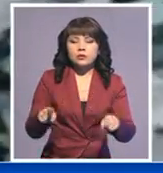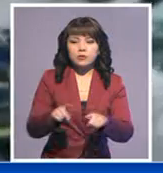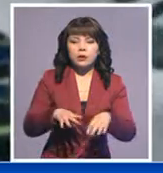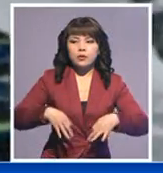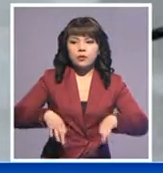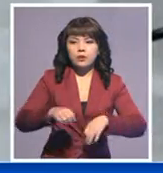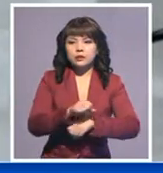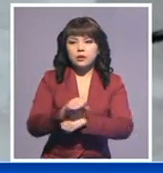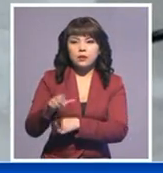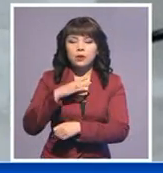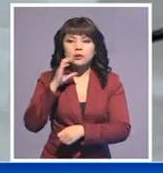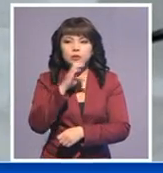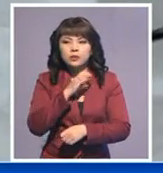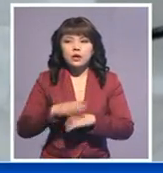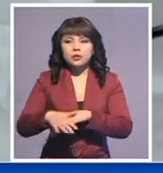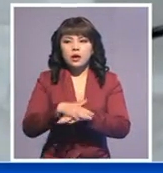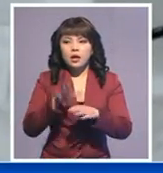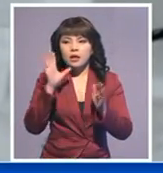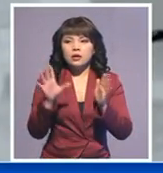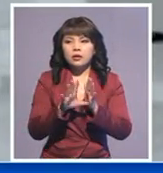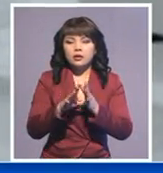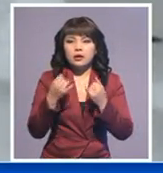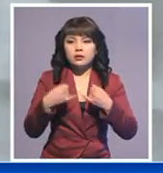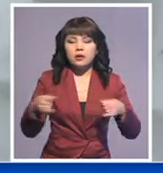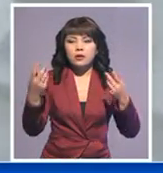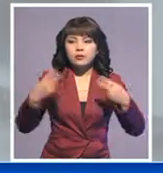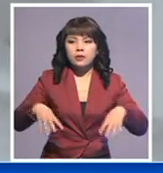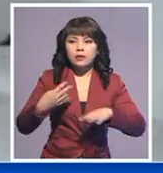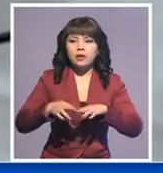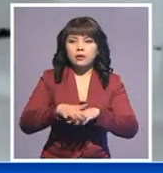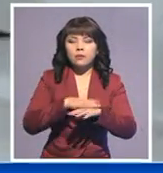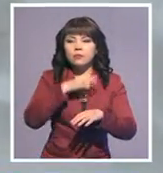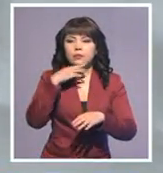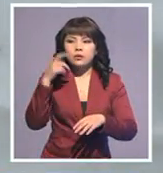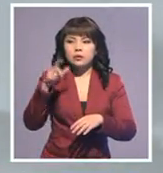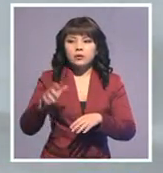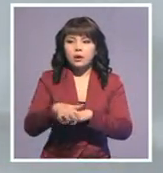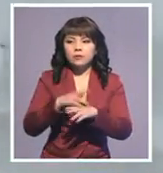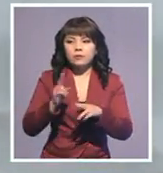Сонымен қатар солтүстік аудандарда электр сымдары үзіліп, көптеген елді мекен жарықсыз отыр.